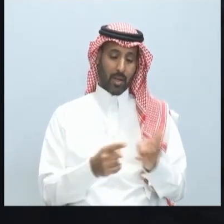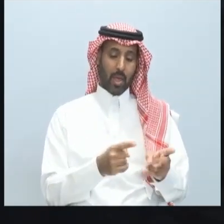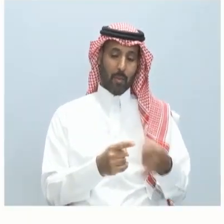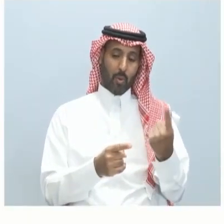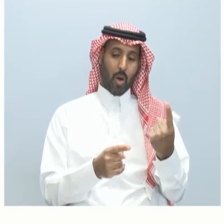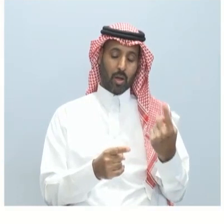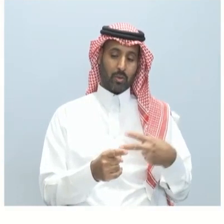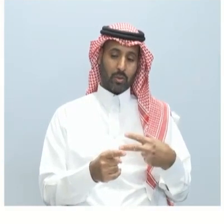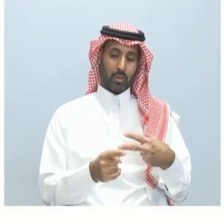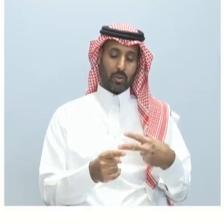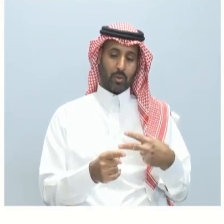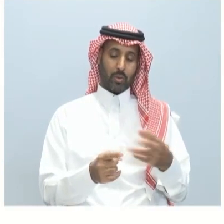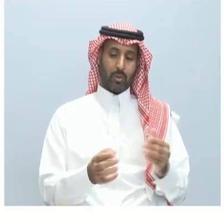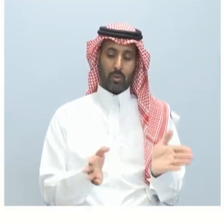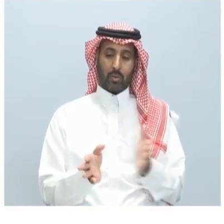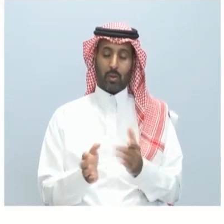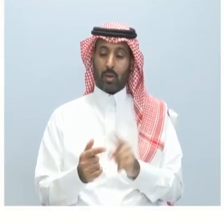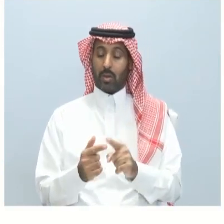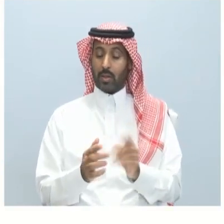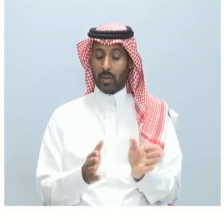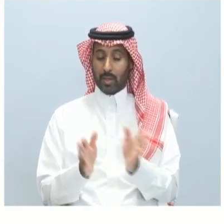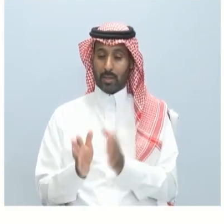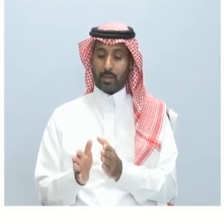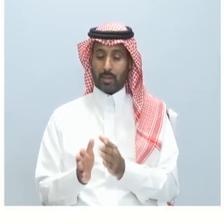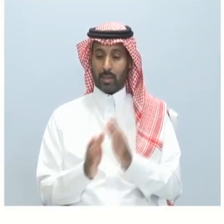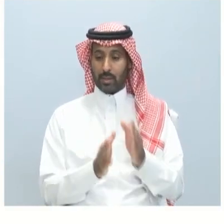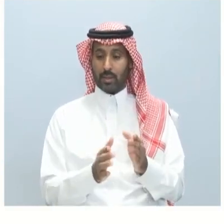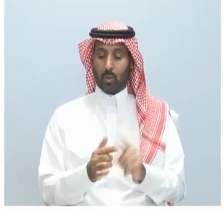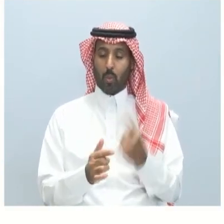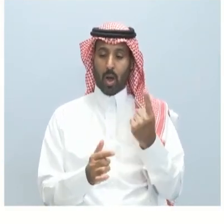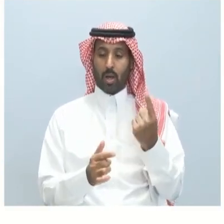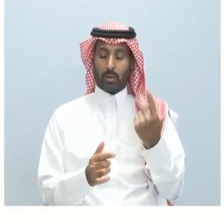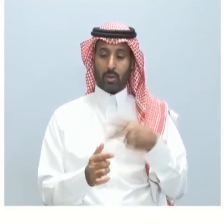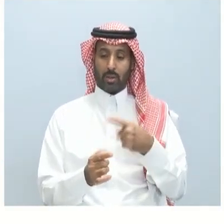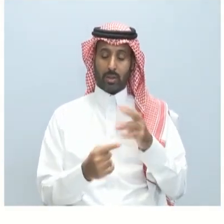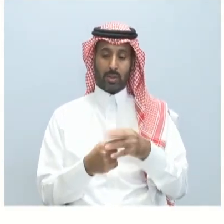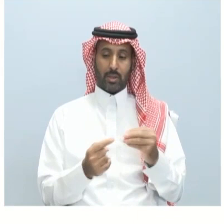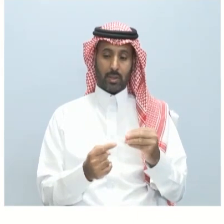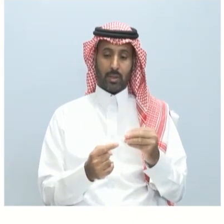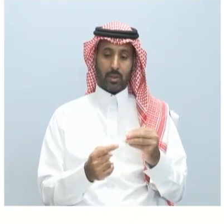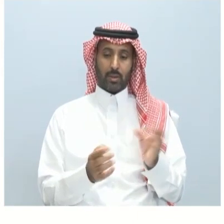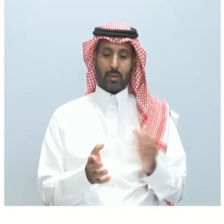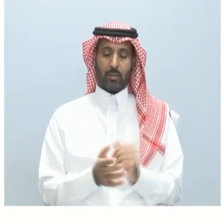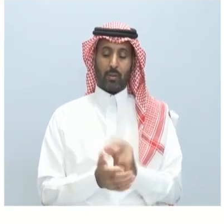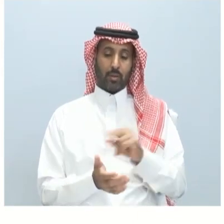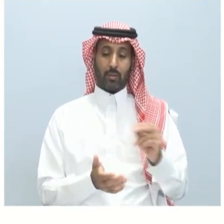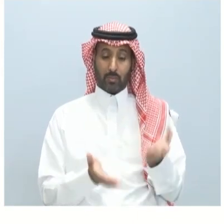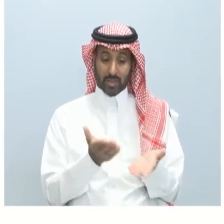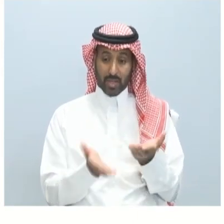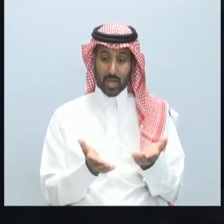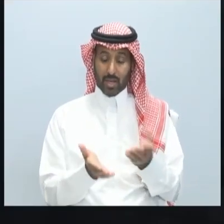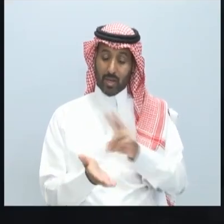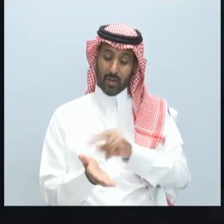21 وكذلك نطرح من الطرف الايسر 21 لان المعادله مثل الميزان